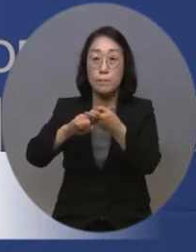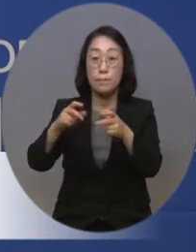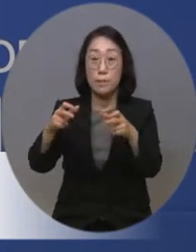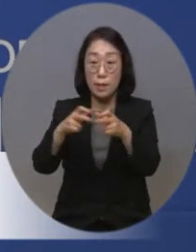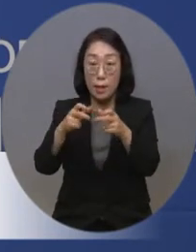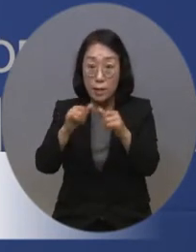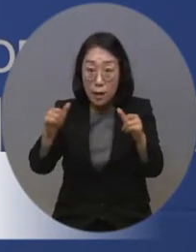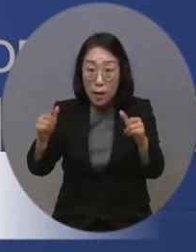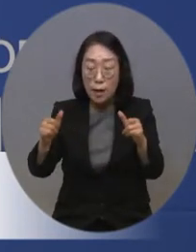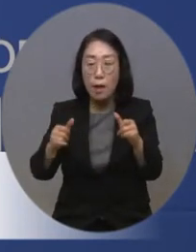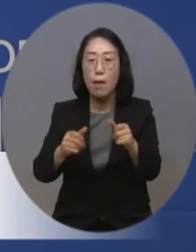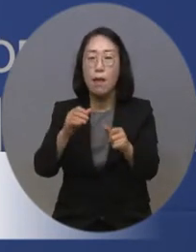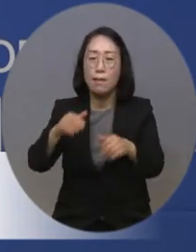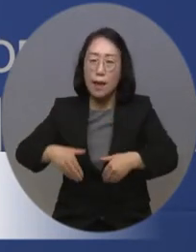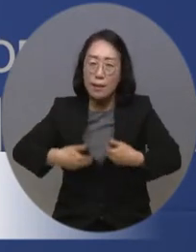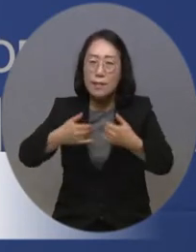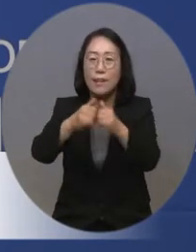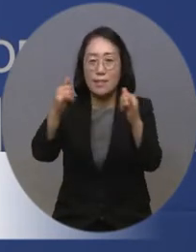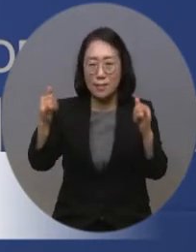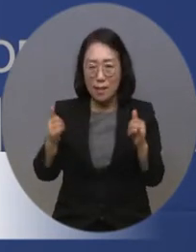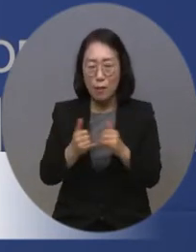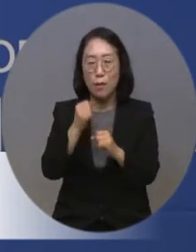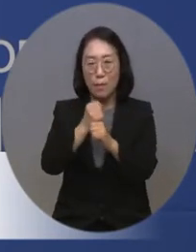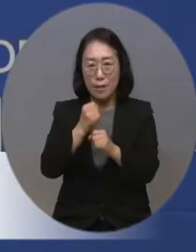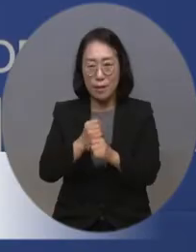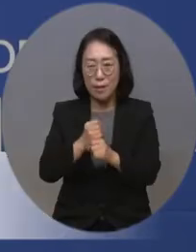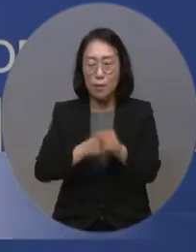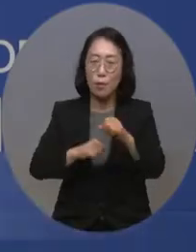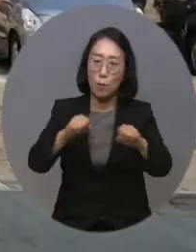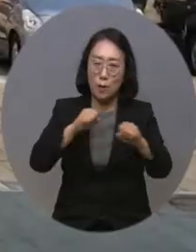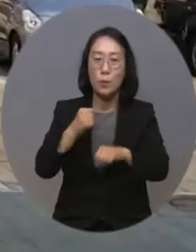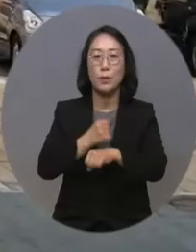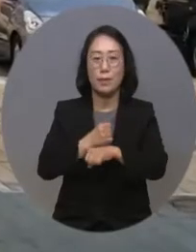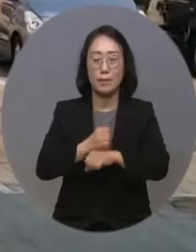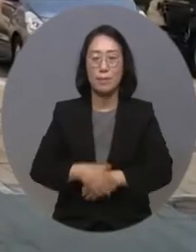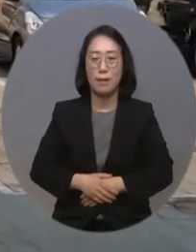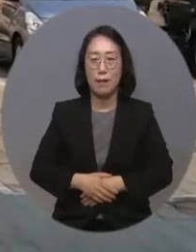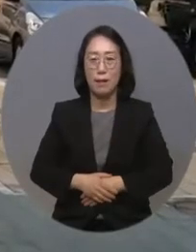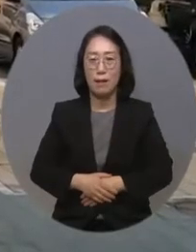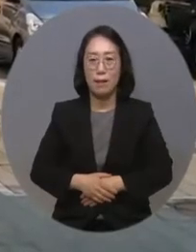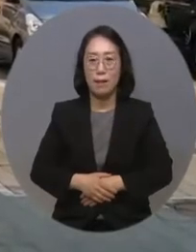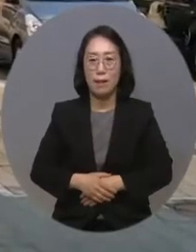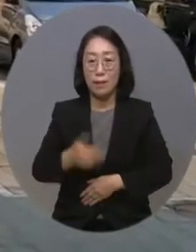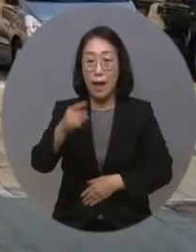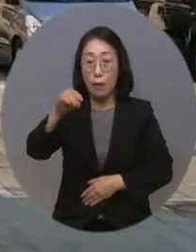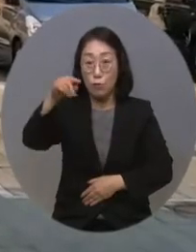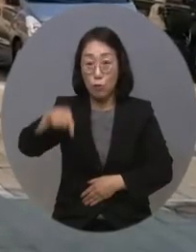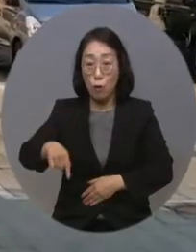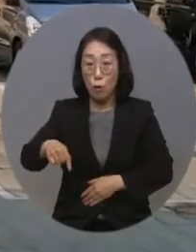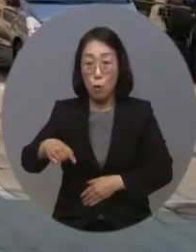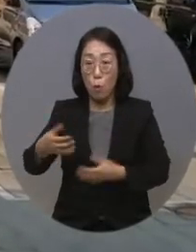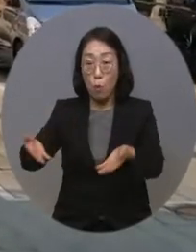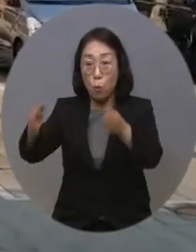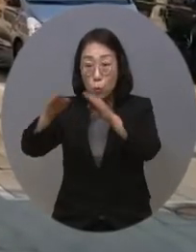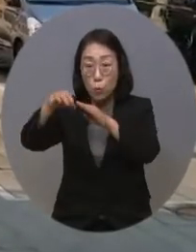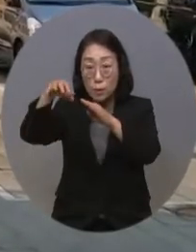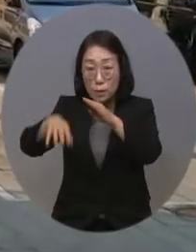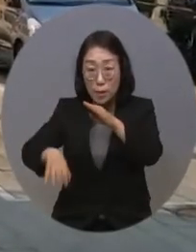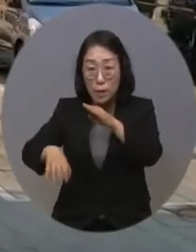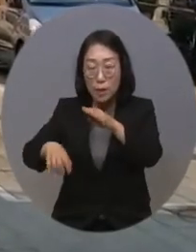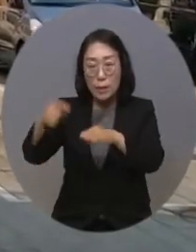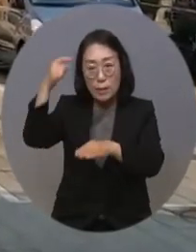지속되는 따뜻한 지역사회를 만드는 데 앞장서겠습니다. 나루토 공동체는 지적장애인